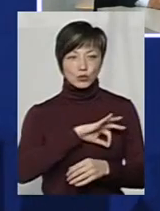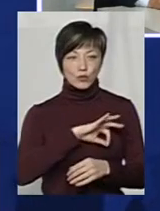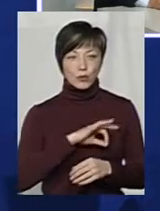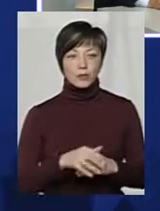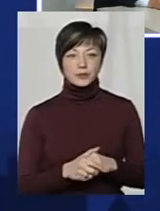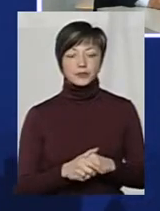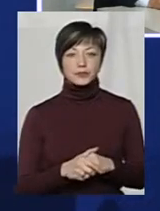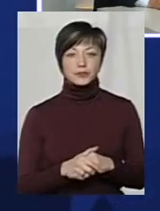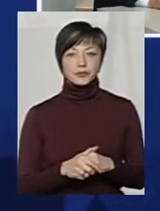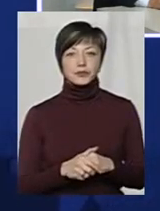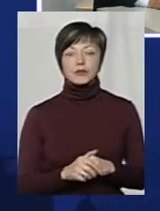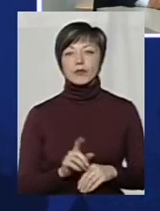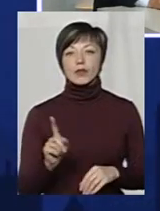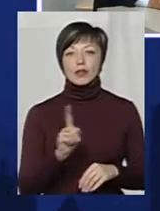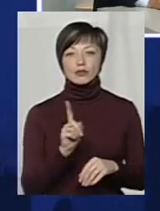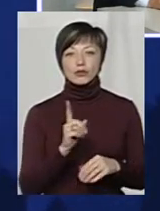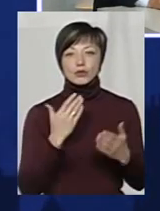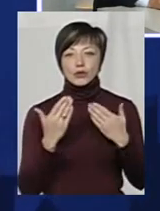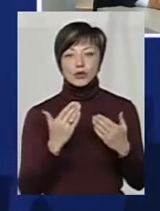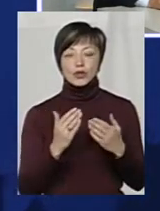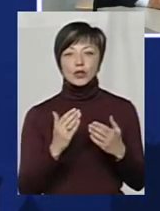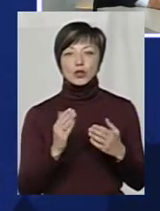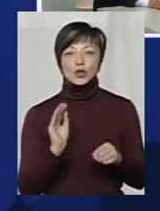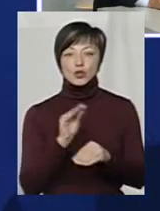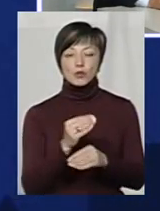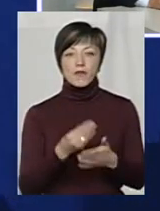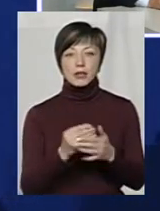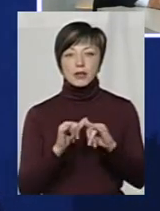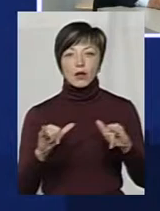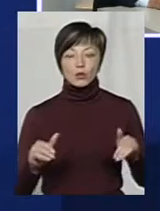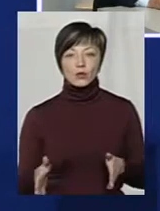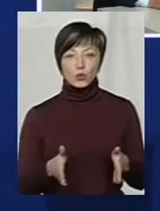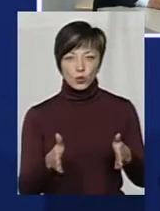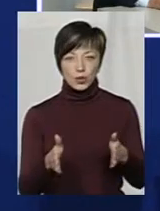використовують. Що стосується субвенції на розвиток доріг?